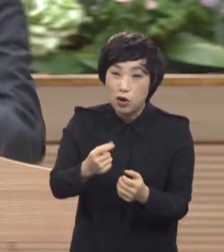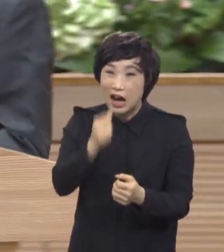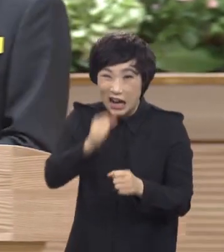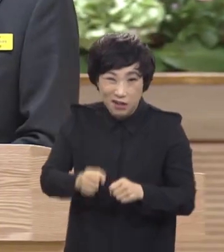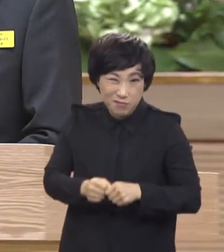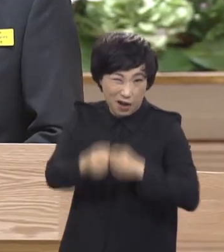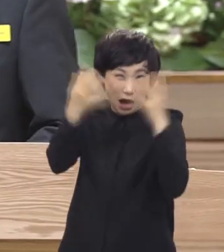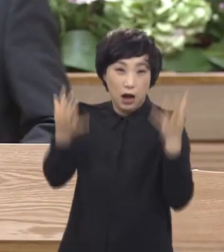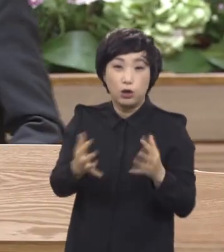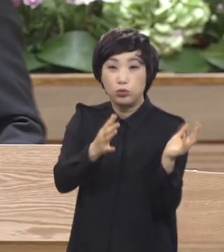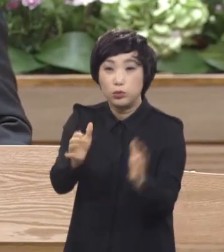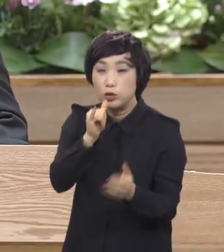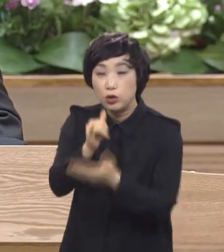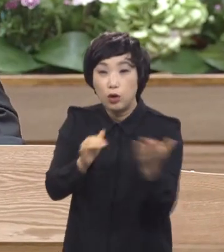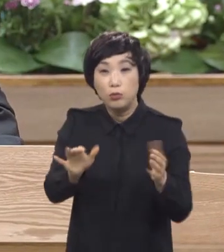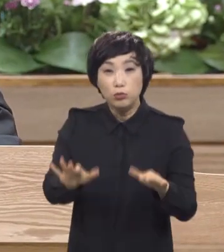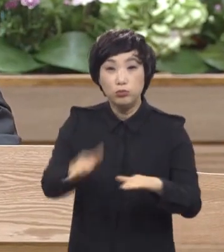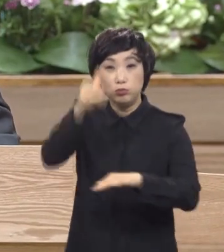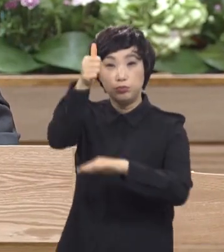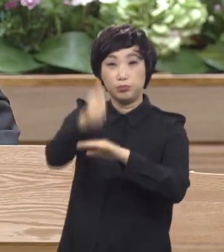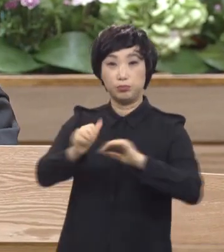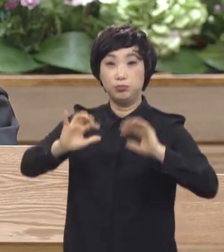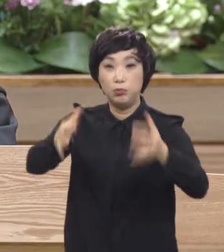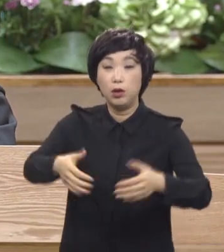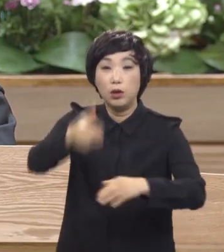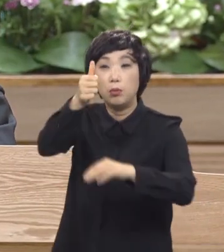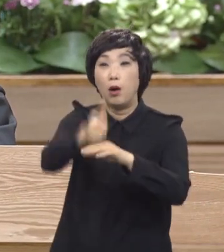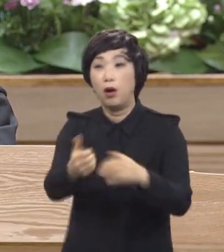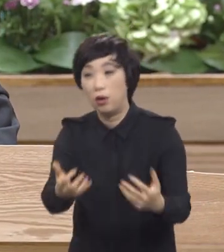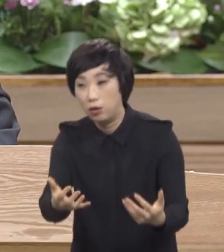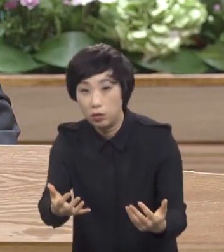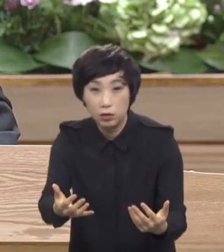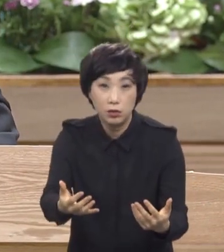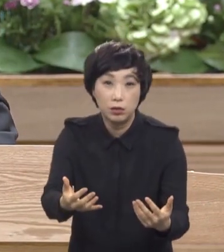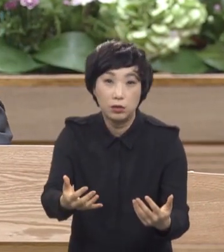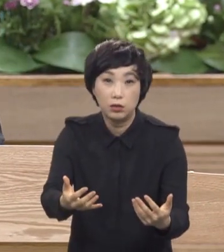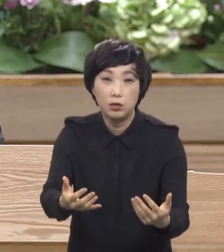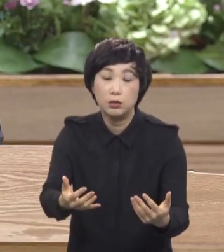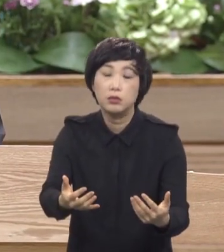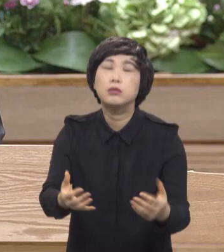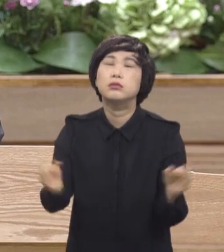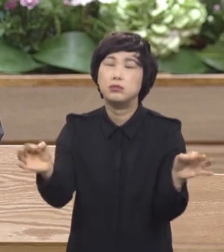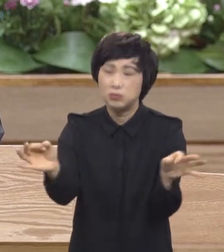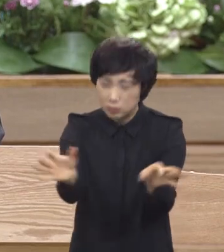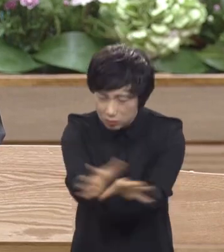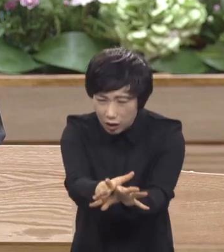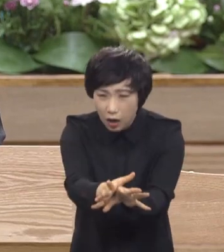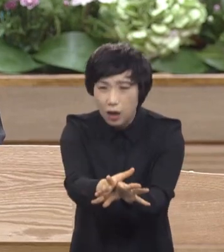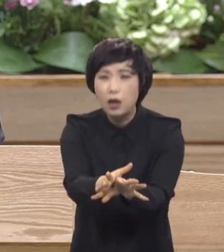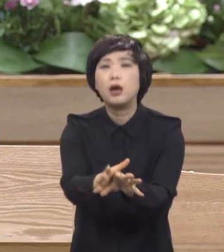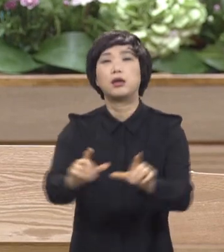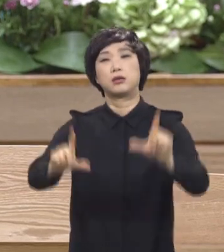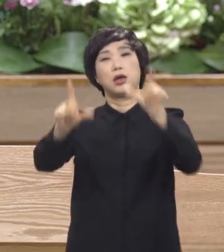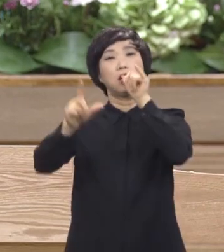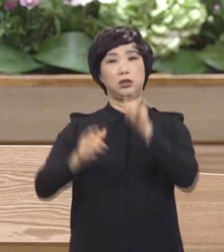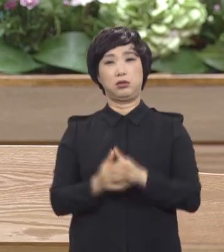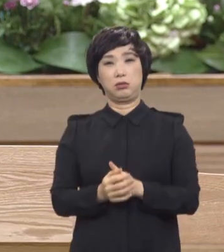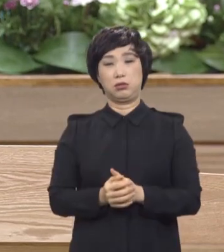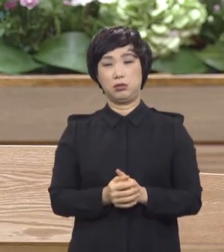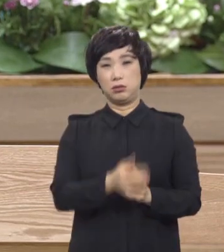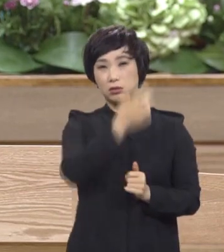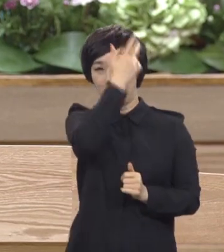마지막 이 나라의 이 전 세계의 종말은 무엇이 되겠느냐 사라지고 없어지는 날이 온다